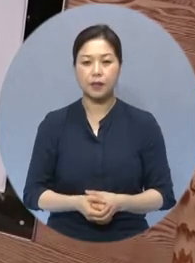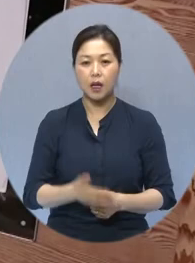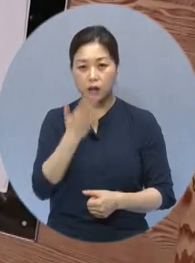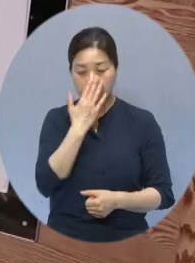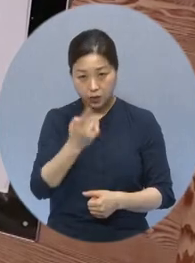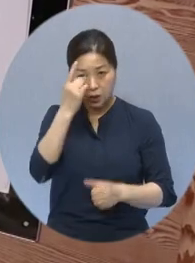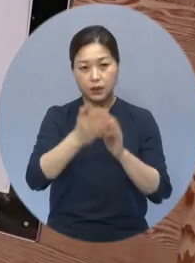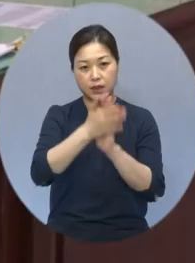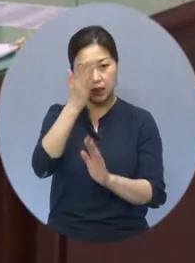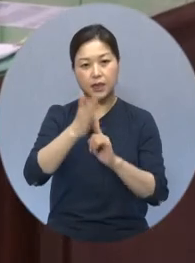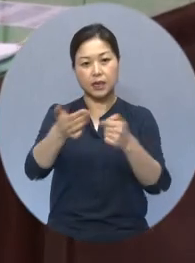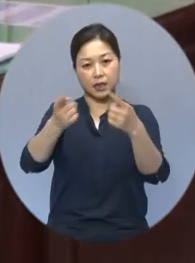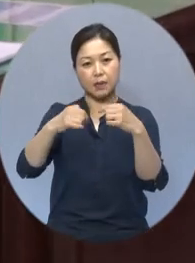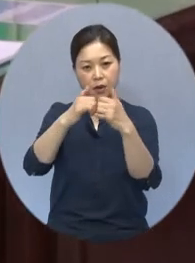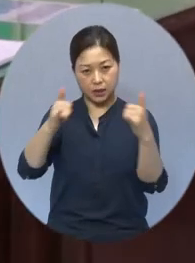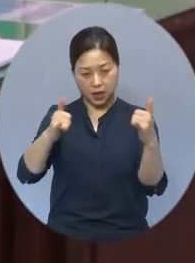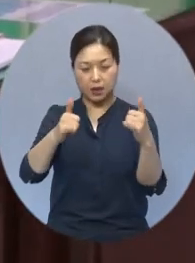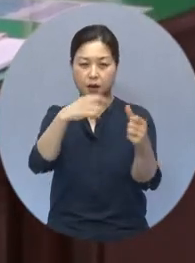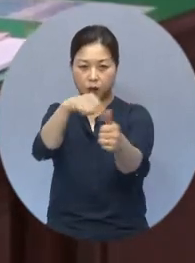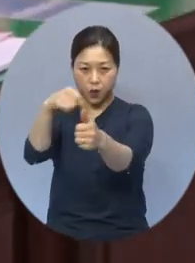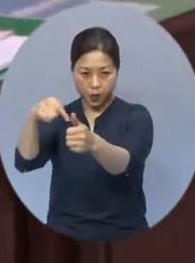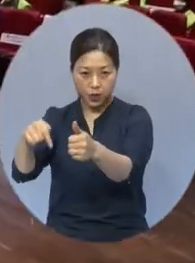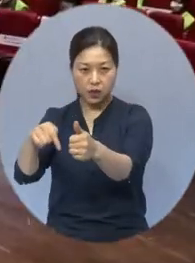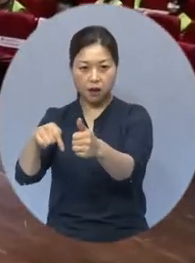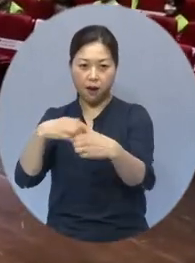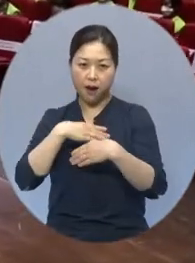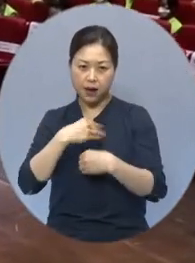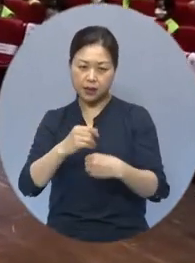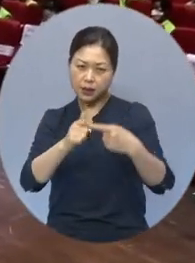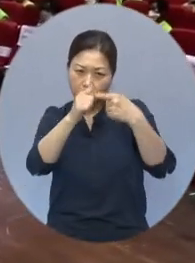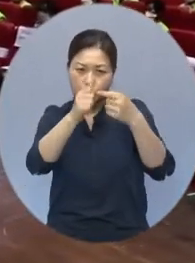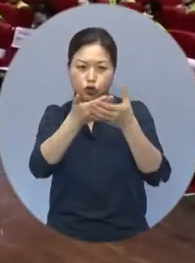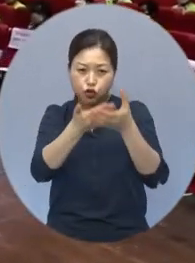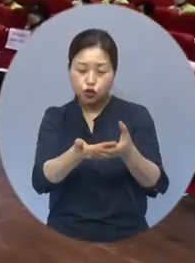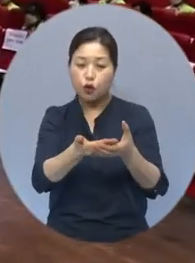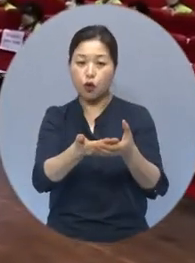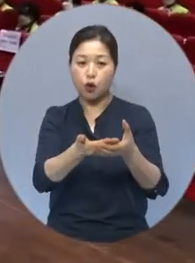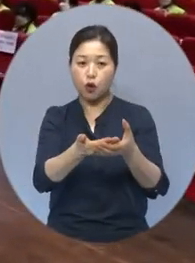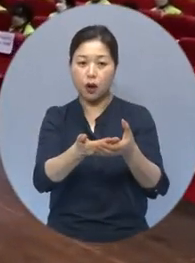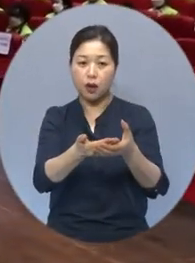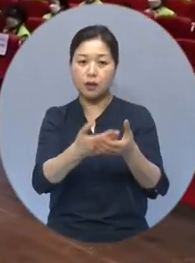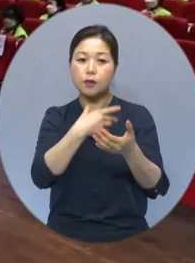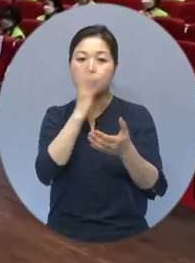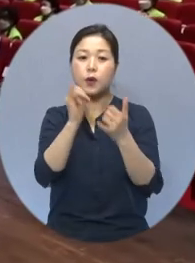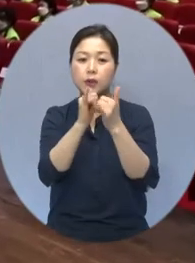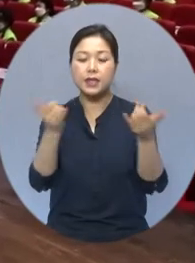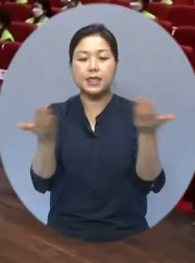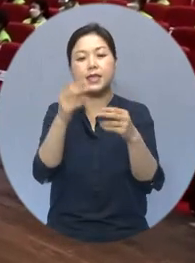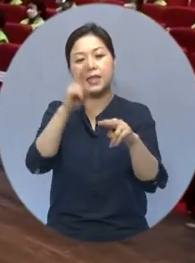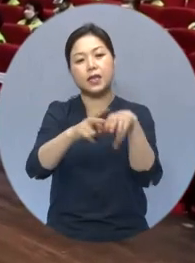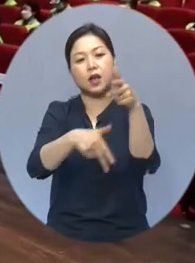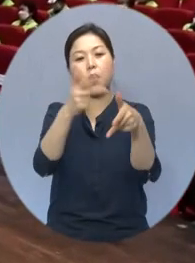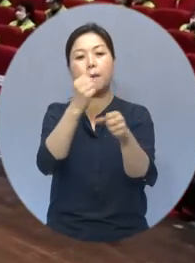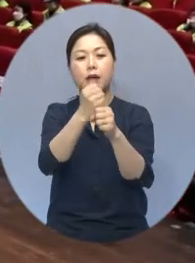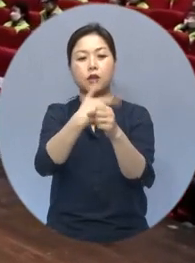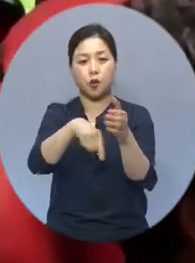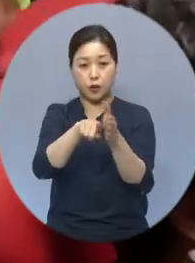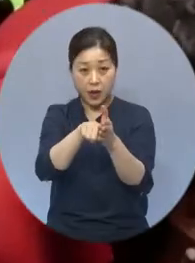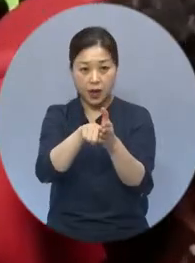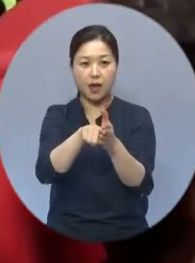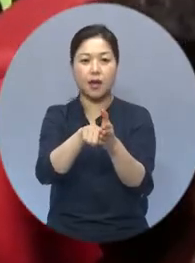순천시는 이번 참여자 필수 교육을 통해 안전이 최우선이 되는 노인 일자리 사업이 될수 있도록